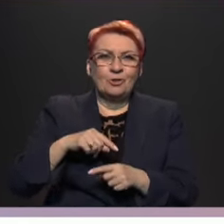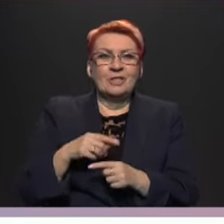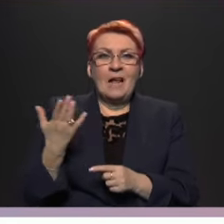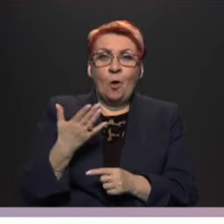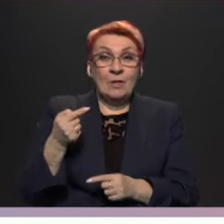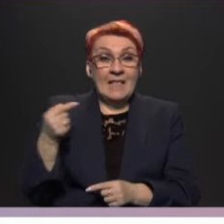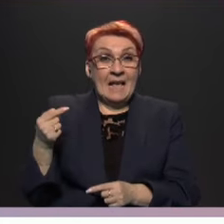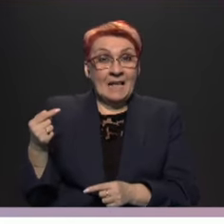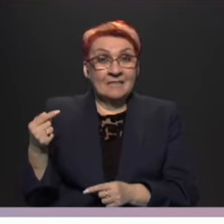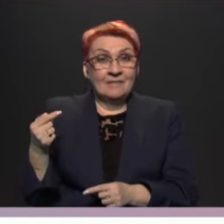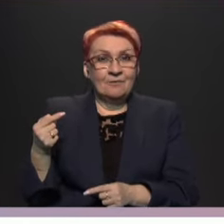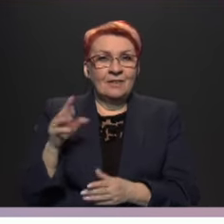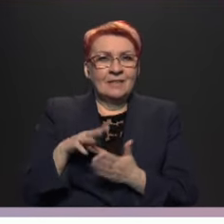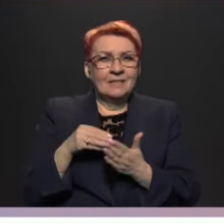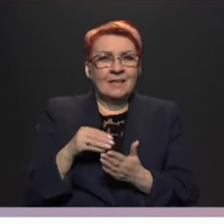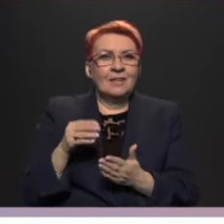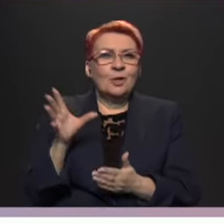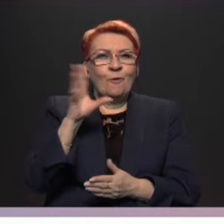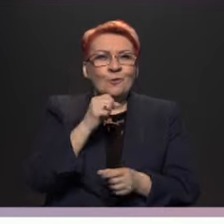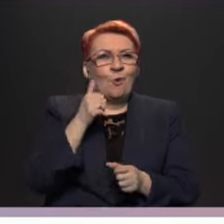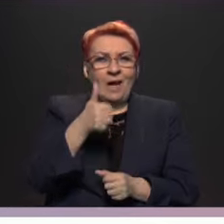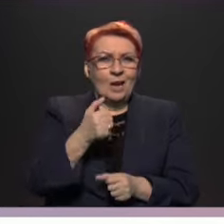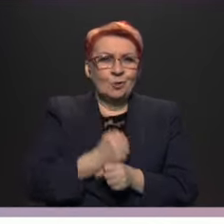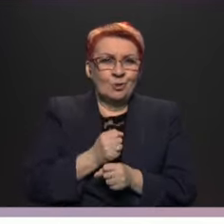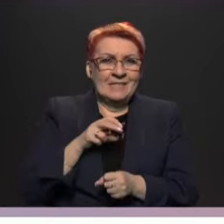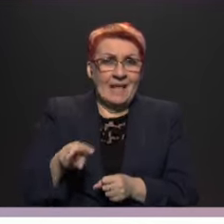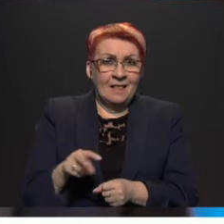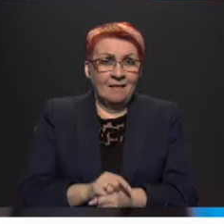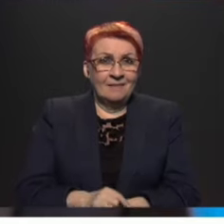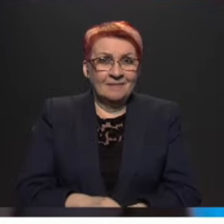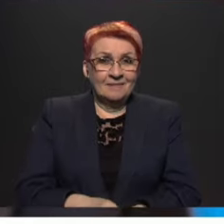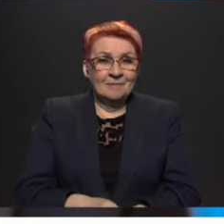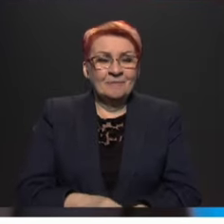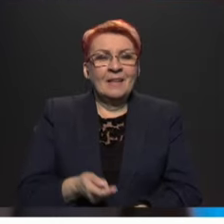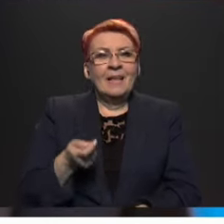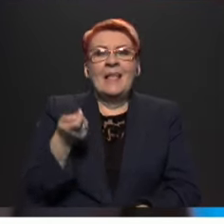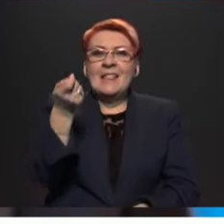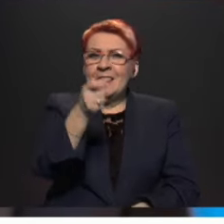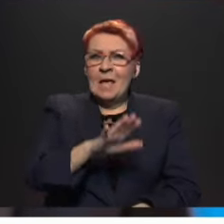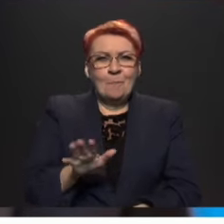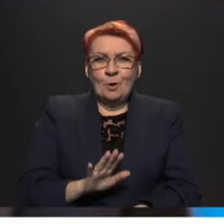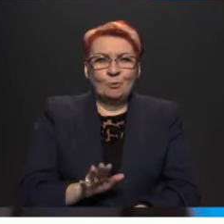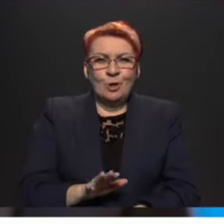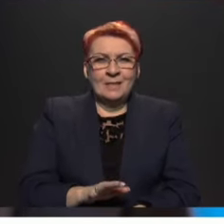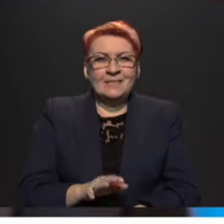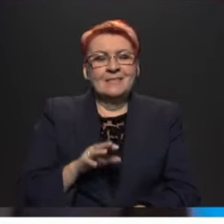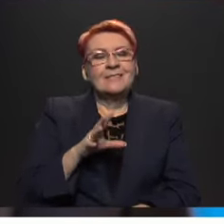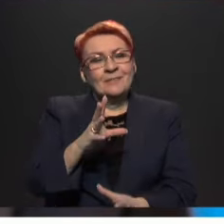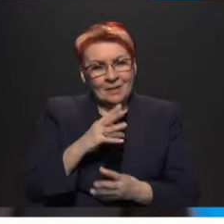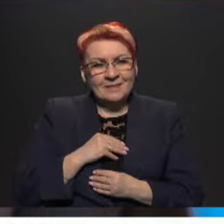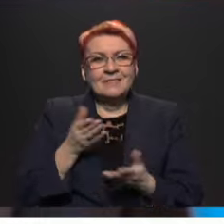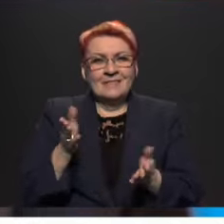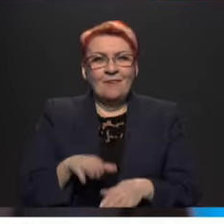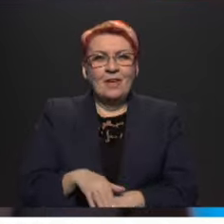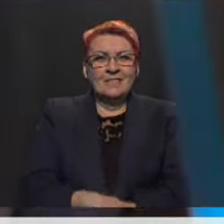негатив, значит, ты что-то все хорошо сделал. Спасибо, батюшка, за ответ. А мы сейчас прервемся на маленькую паузу. Оставайтесь с нами.